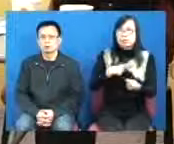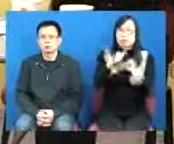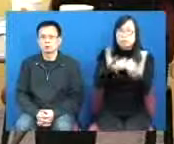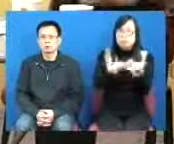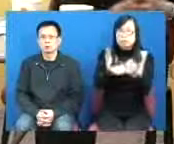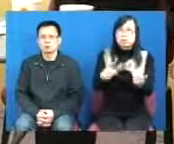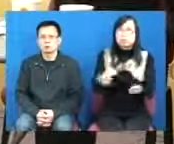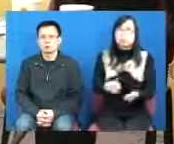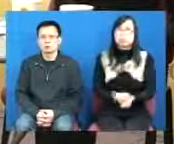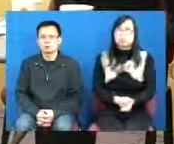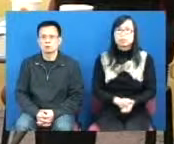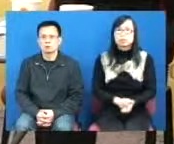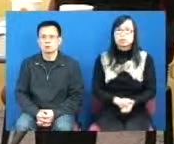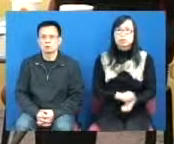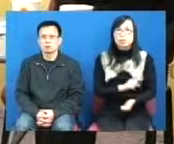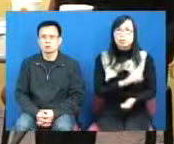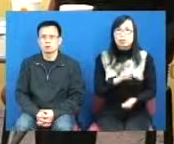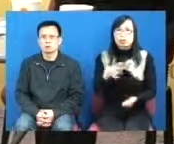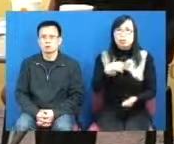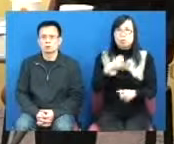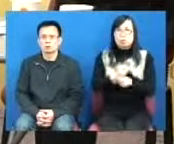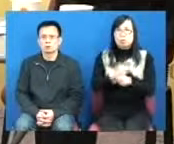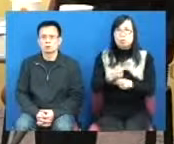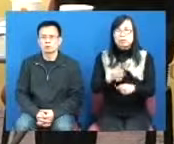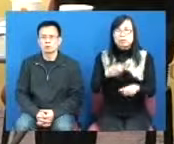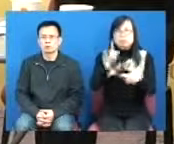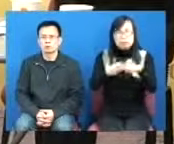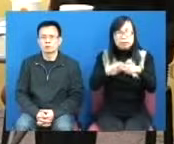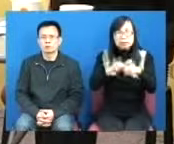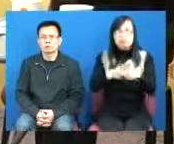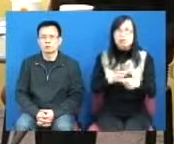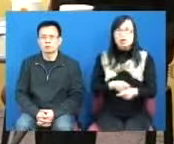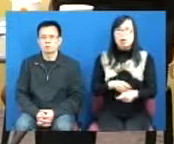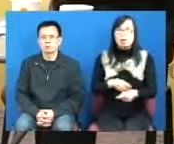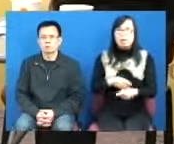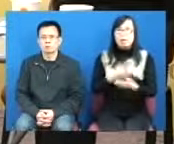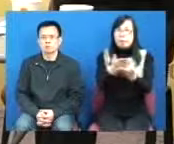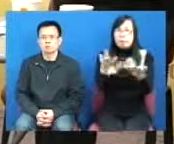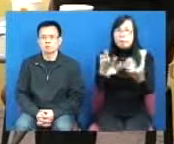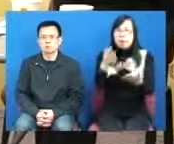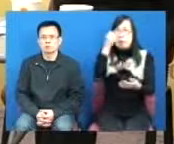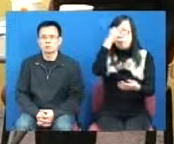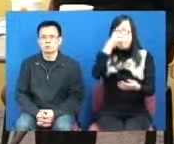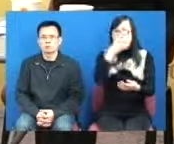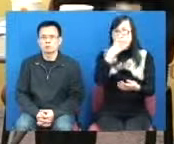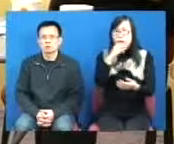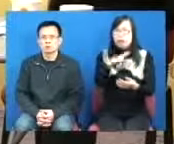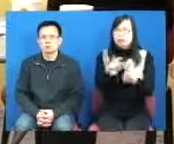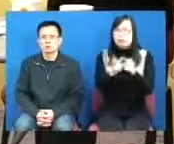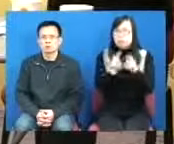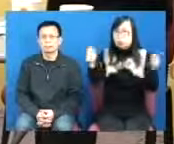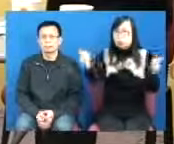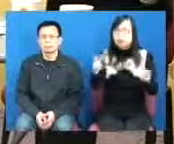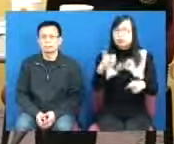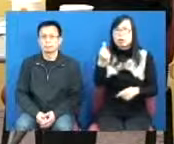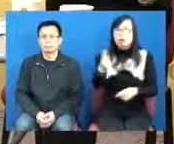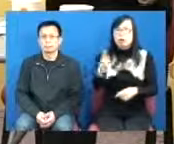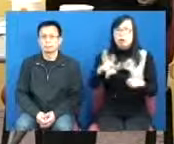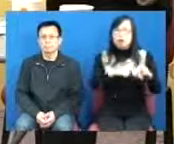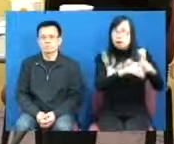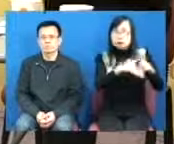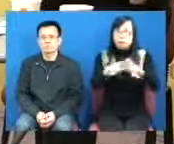即是做法是否真的對香港的長遠來說是好呢反而我覺得民主派